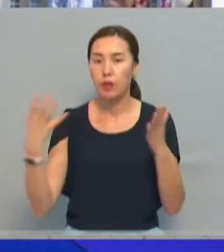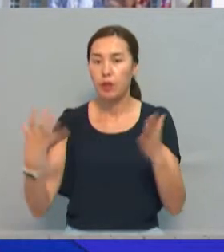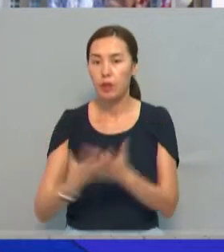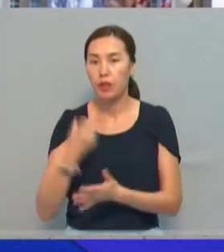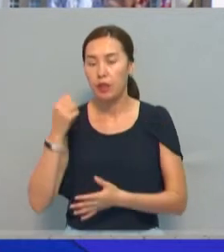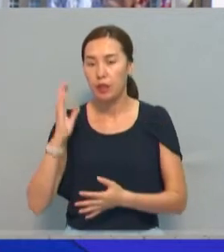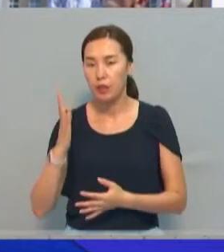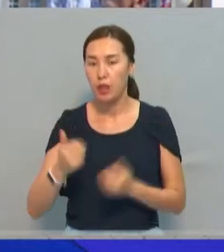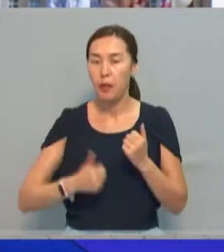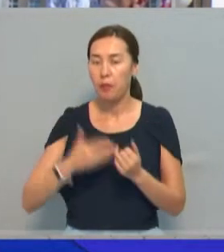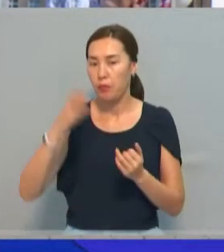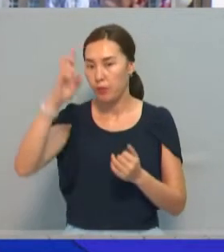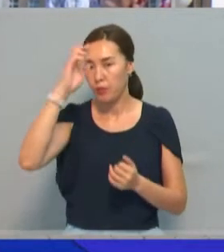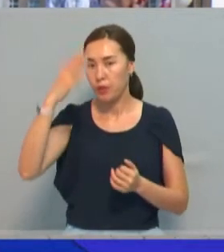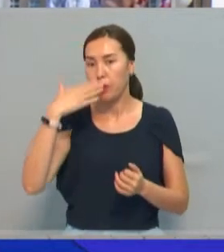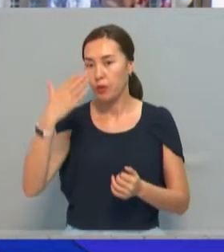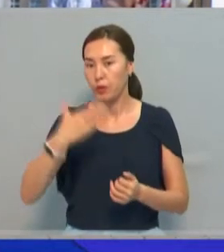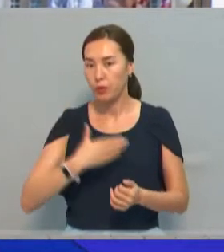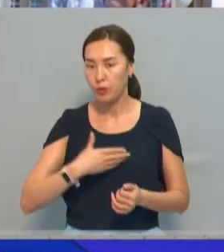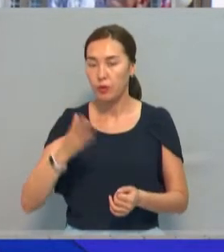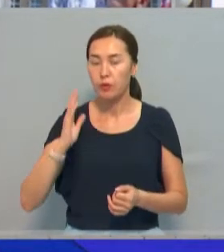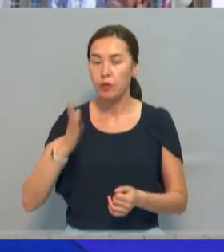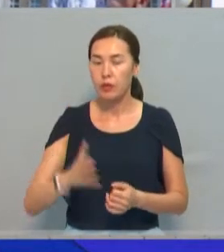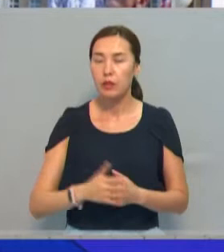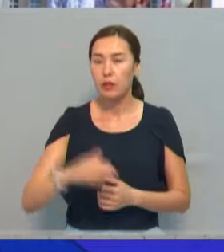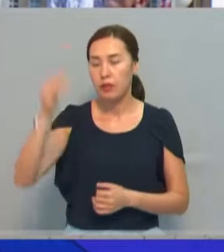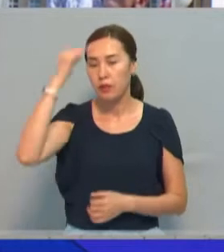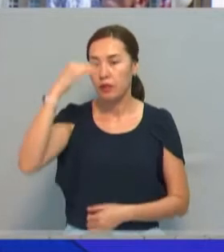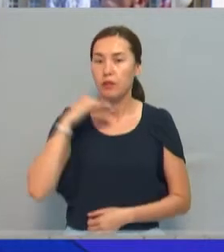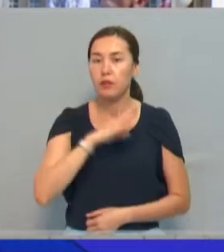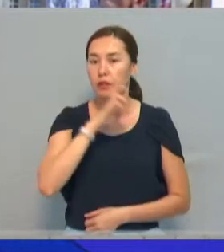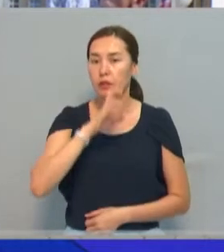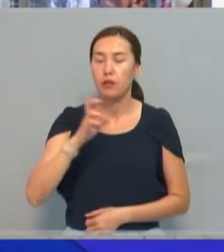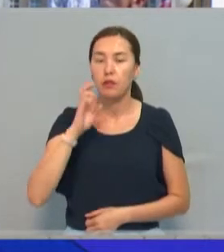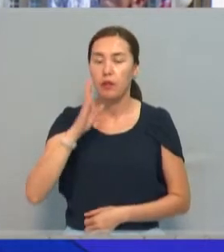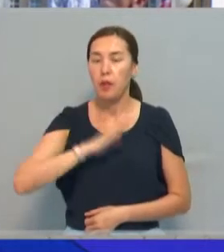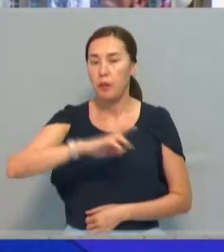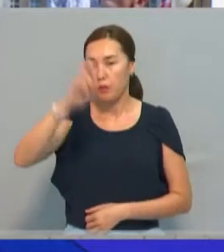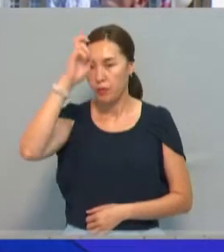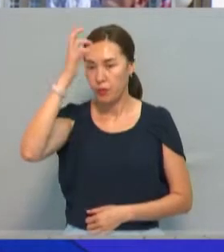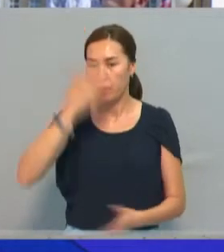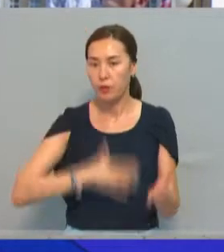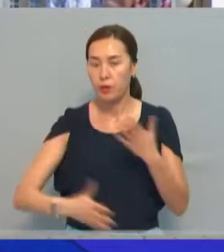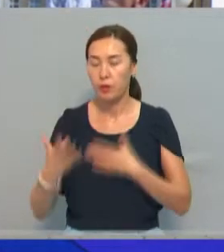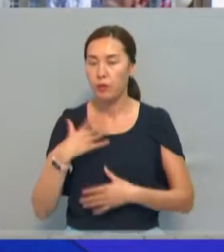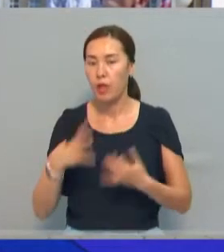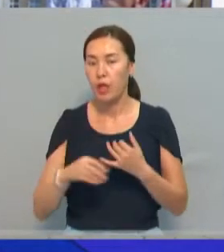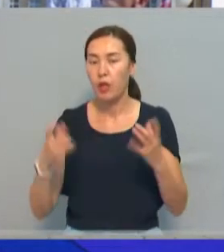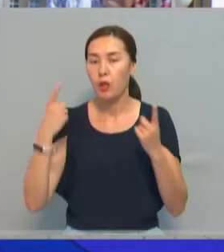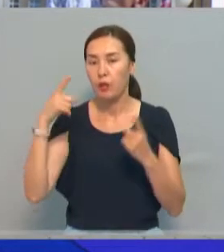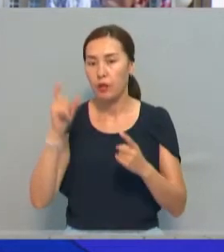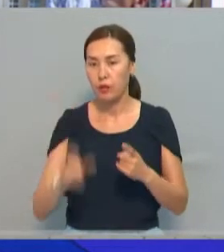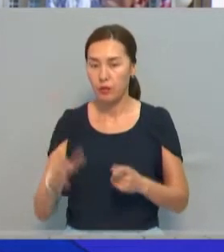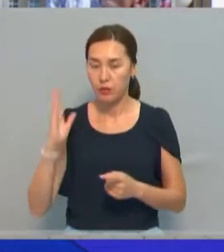жетістерге жетіп, патриот болып, үлкен азамат болып, ата-аналарын елімізді қуантып жүре берсін, еліміздің, жеріміздің үлкен азаматтар